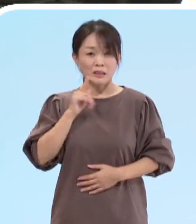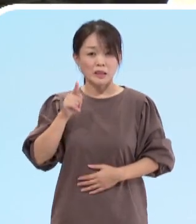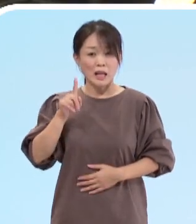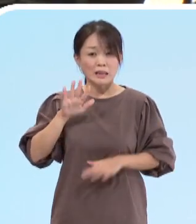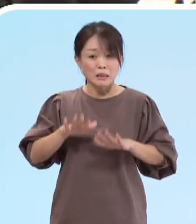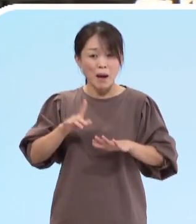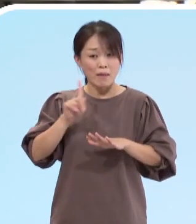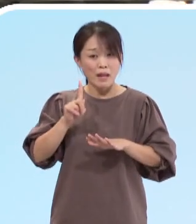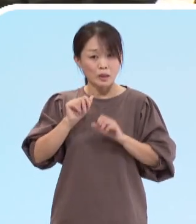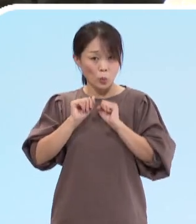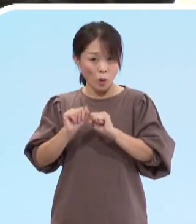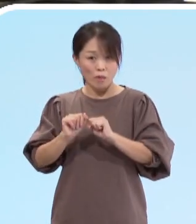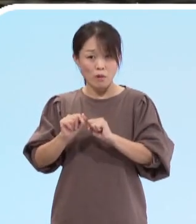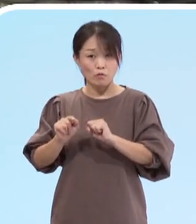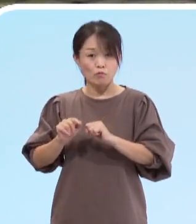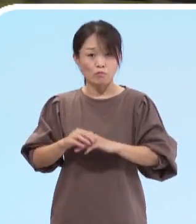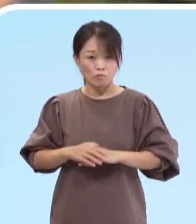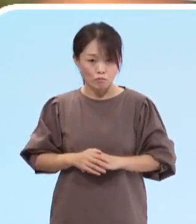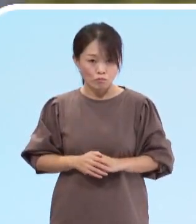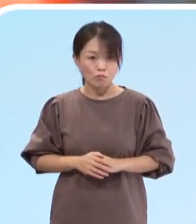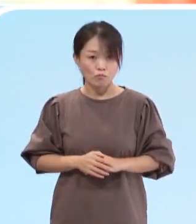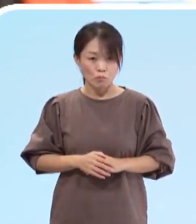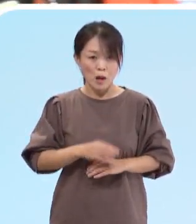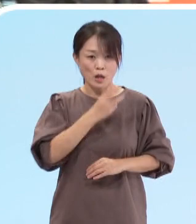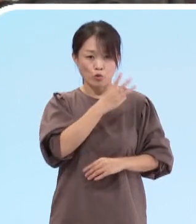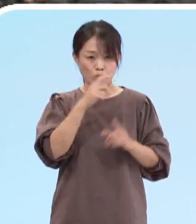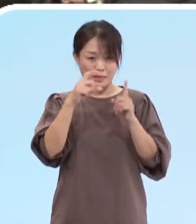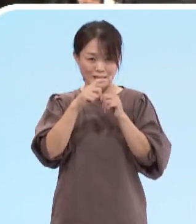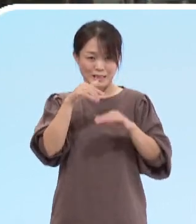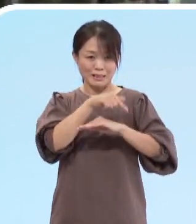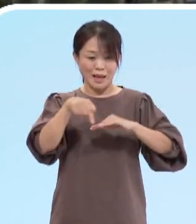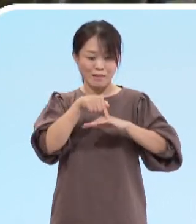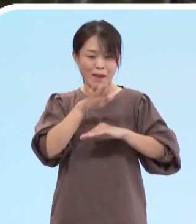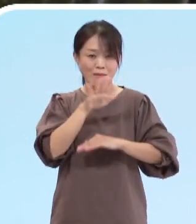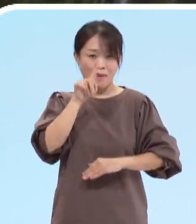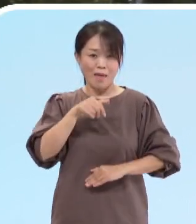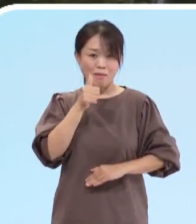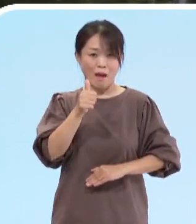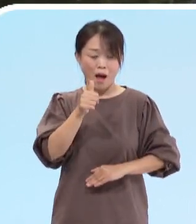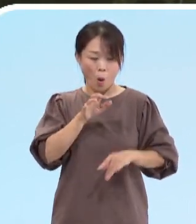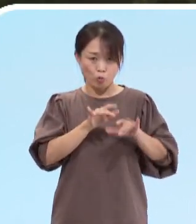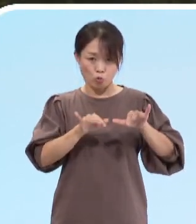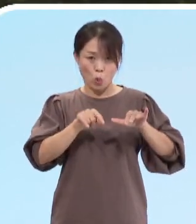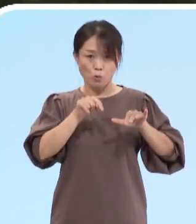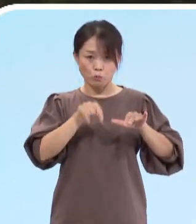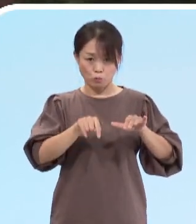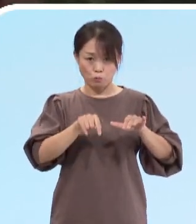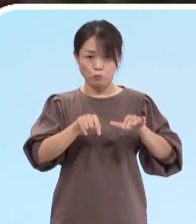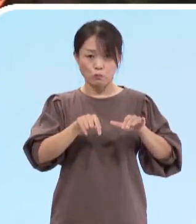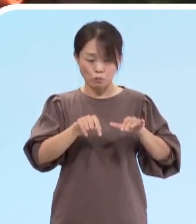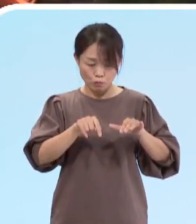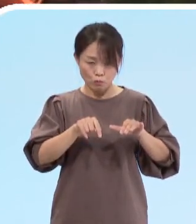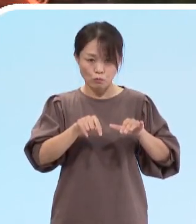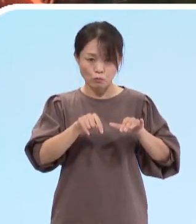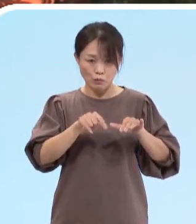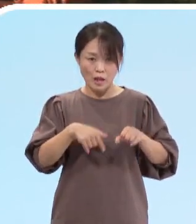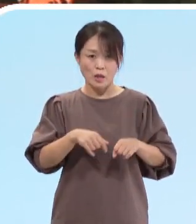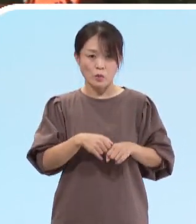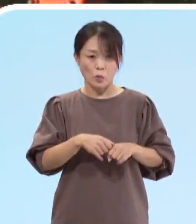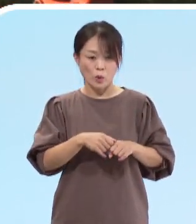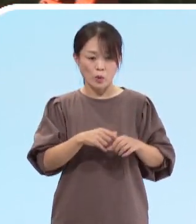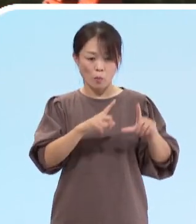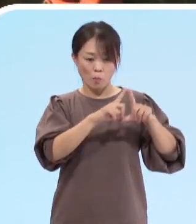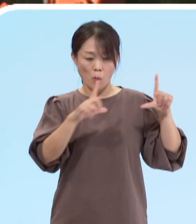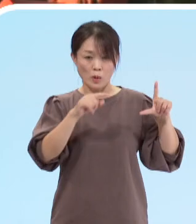実際これは何をやっているところなんでしょうか。 3次元設計データを、建設機械のモニターに入力